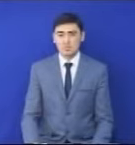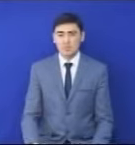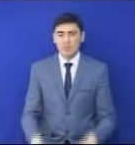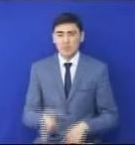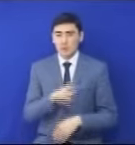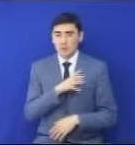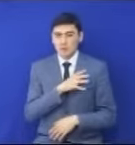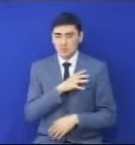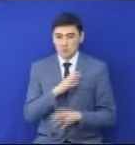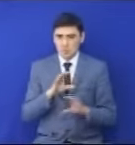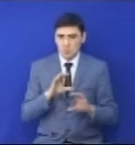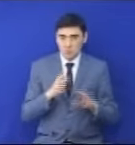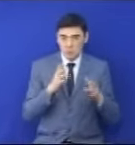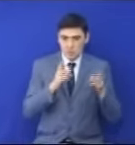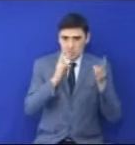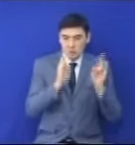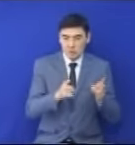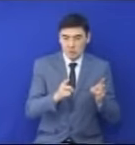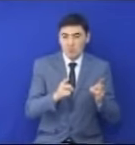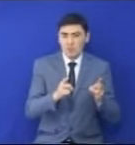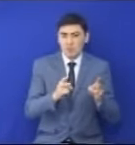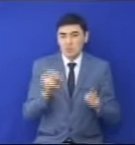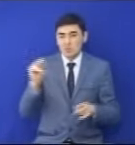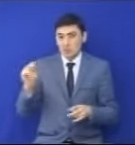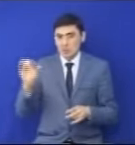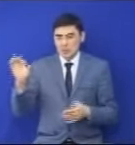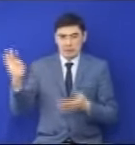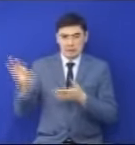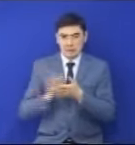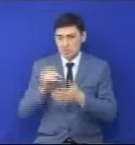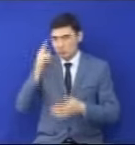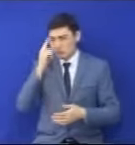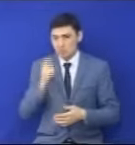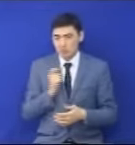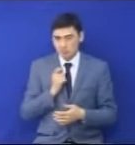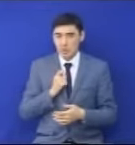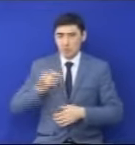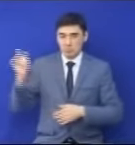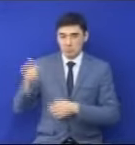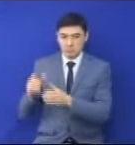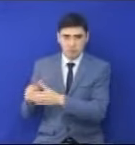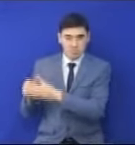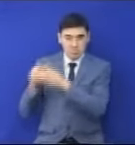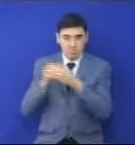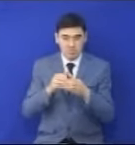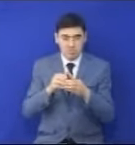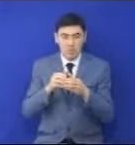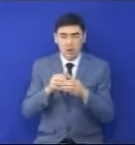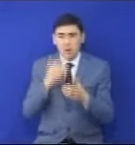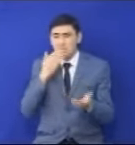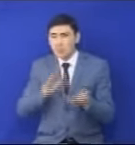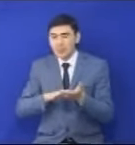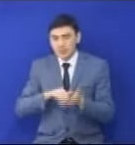оқиға төтенше жағдай кезінде дереу дабыл қағып, үйге келіп кеткендерді бақылап отыратын ақылды домофон жайлы білесіз бе? Енді мұндай